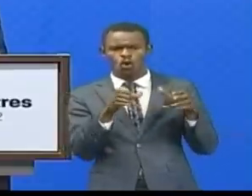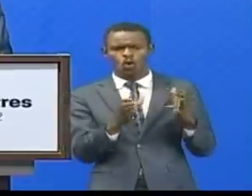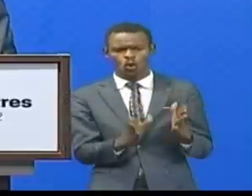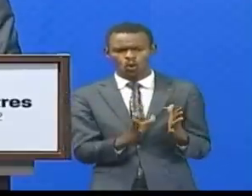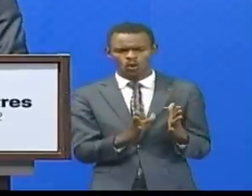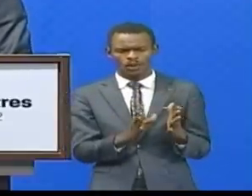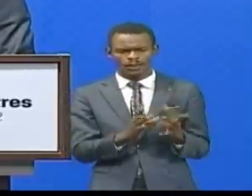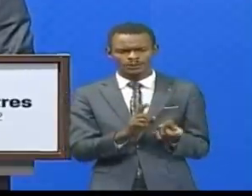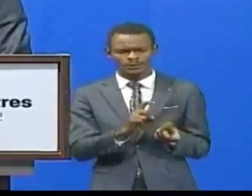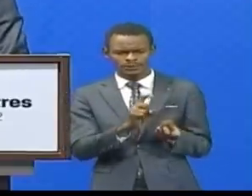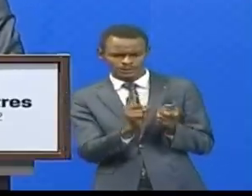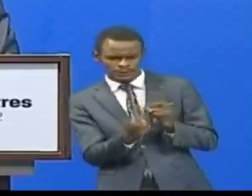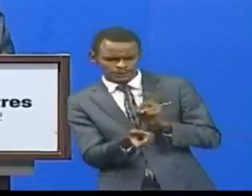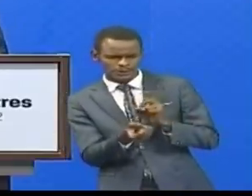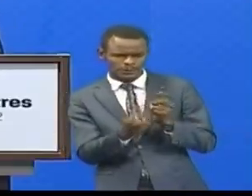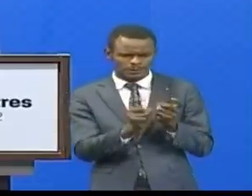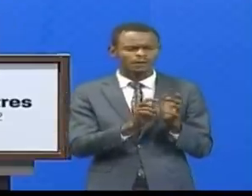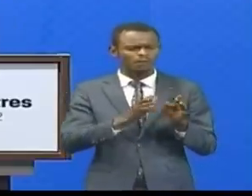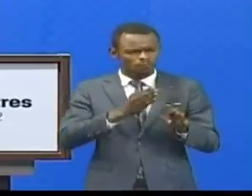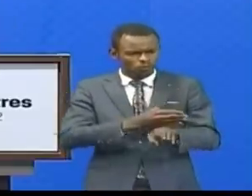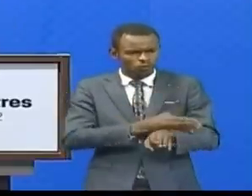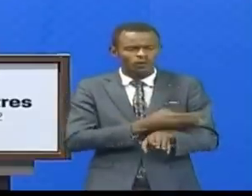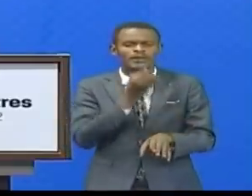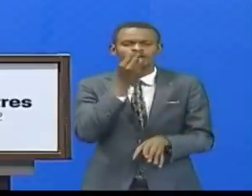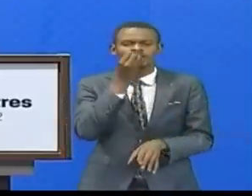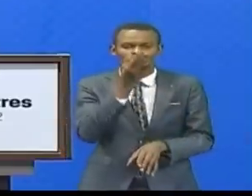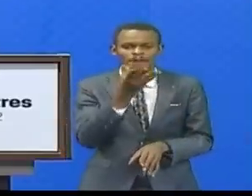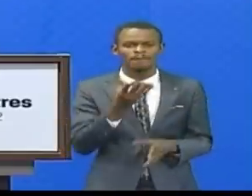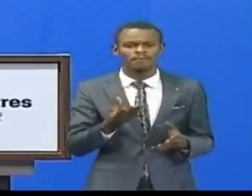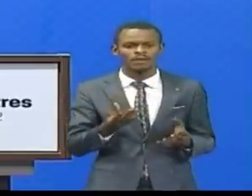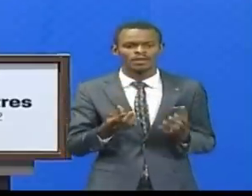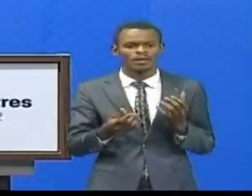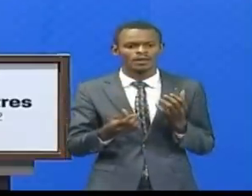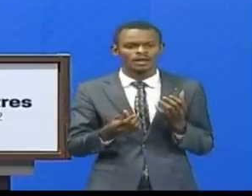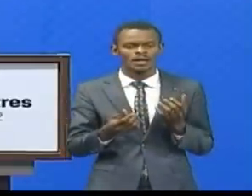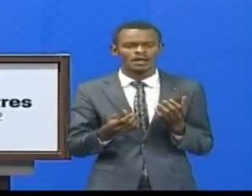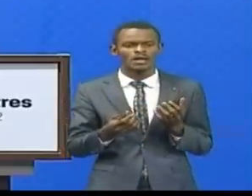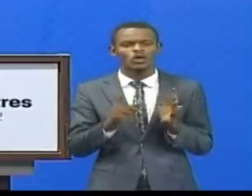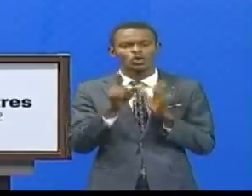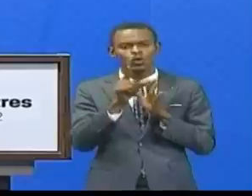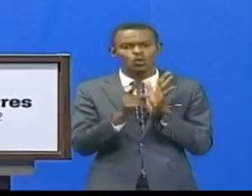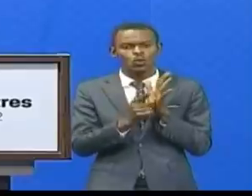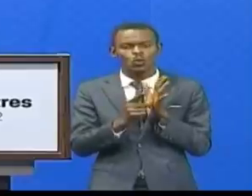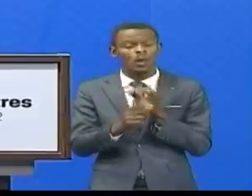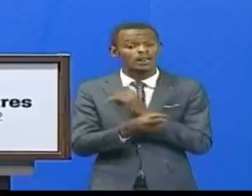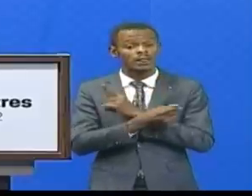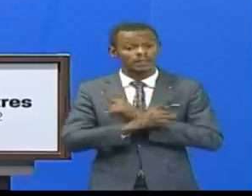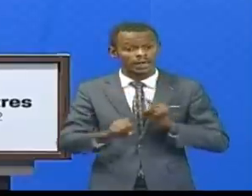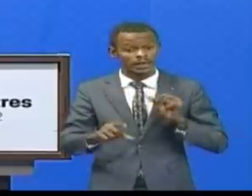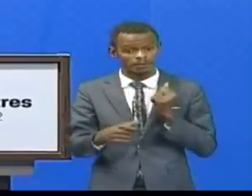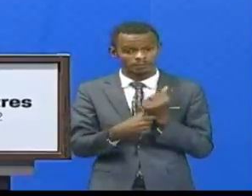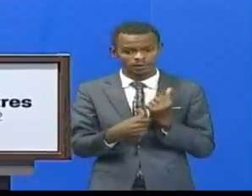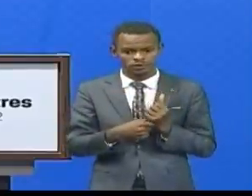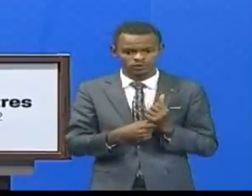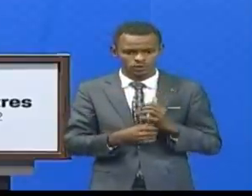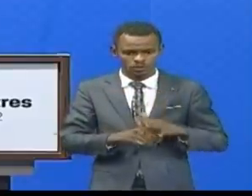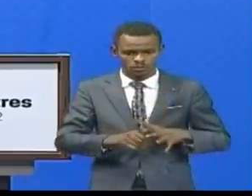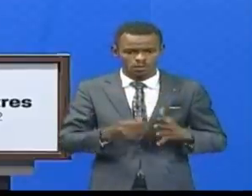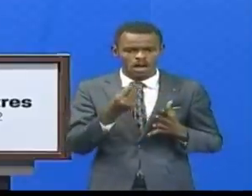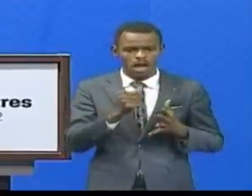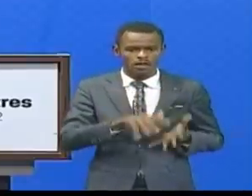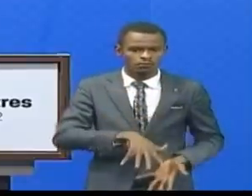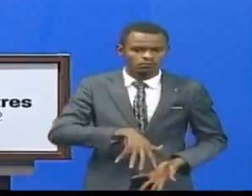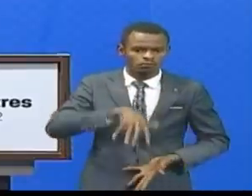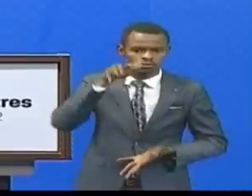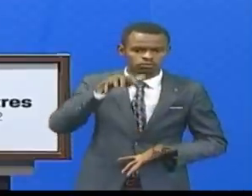loi anti-blanchiment ainsi que ses mesures d'application, l'administration du Trésor s'est